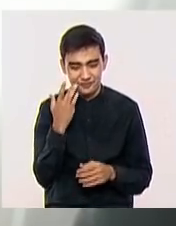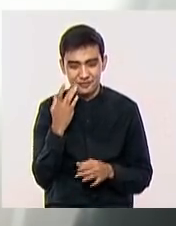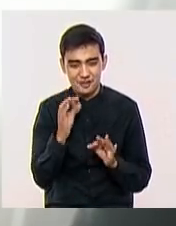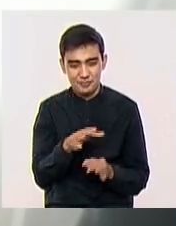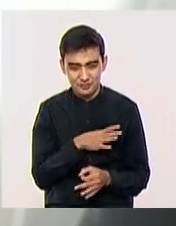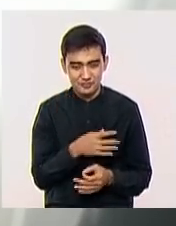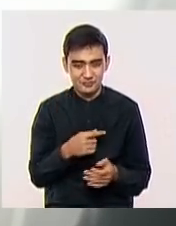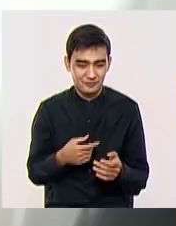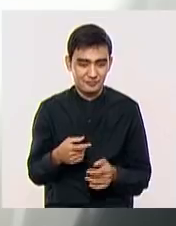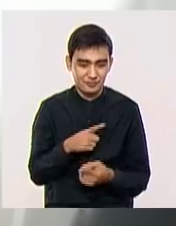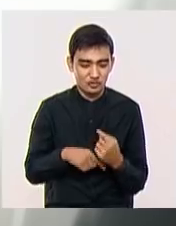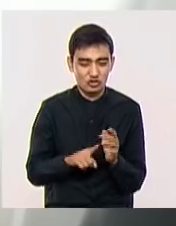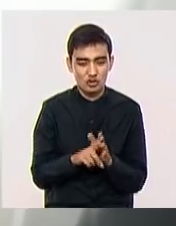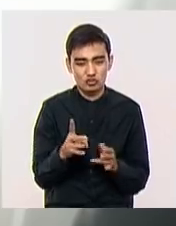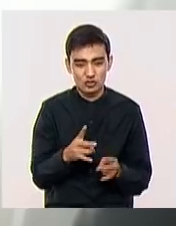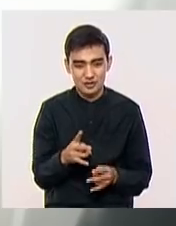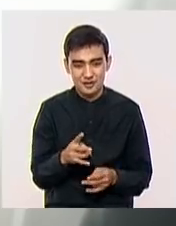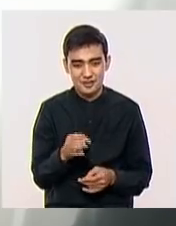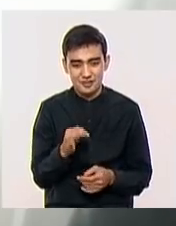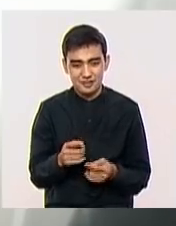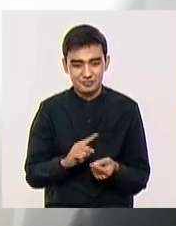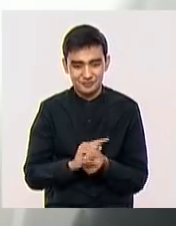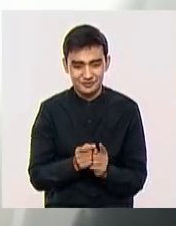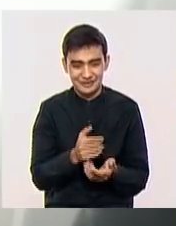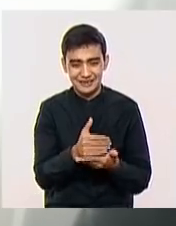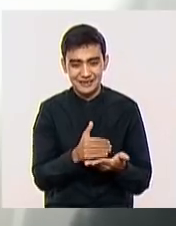давайте начнем с того, чтобы попытаться поменять